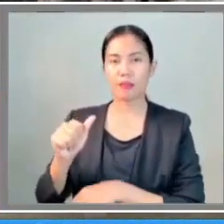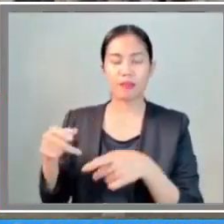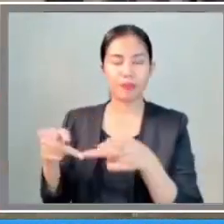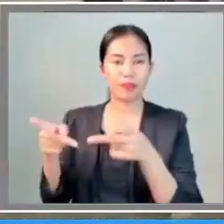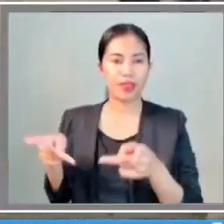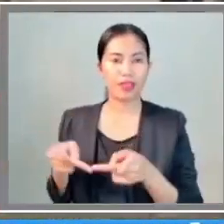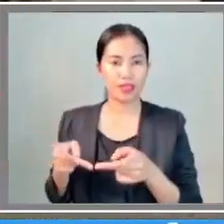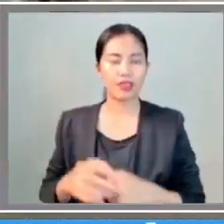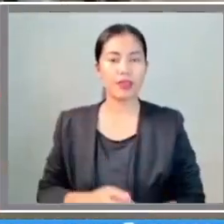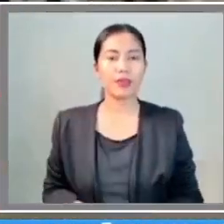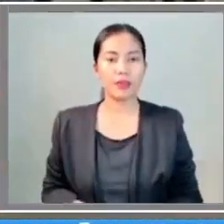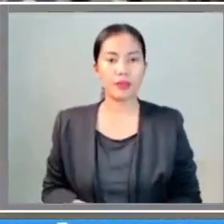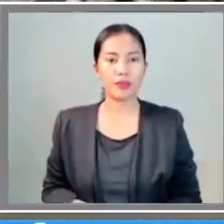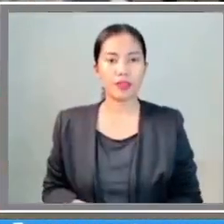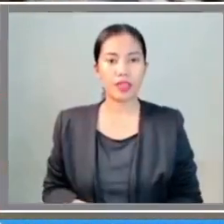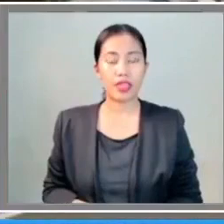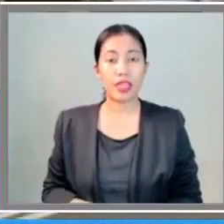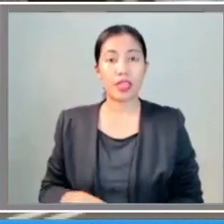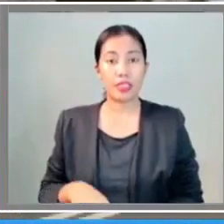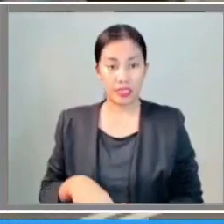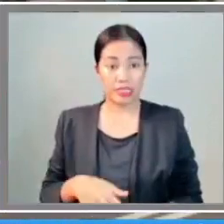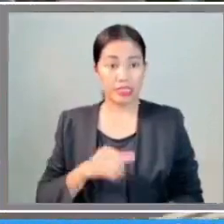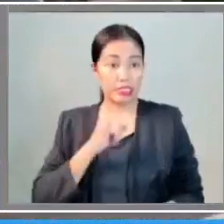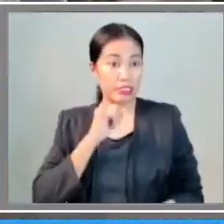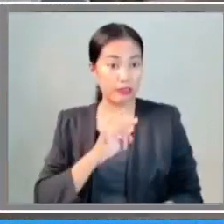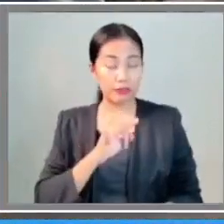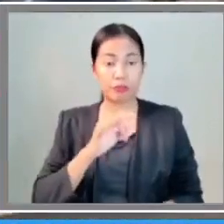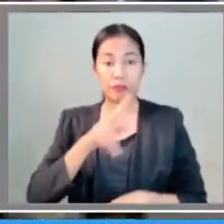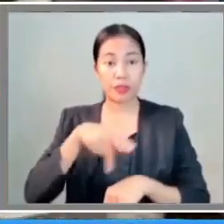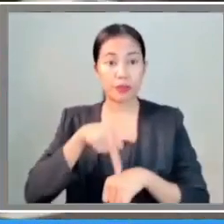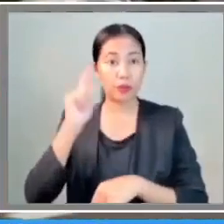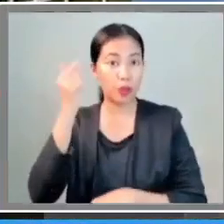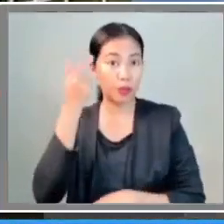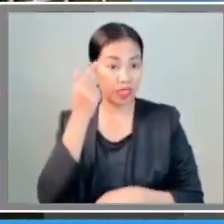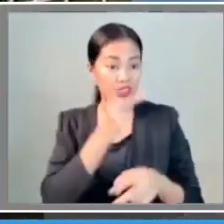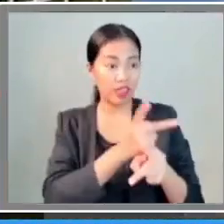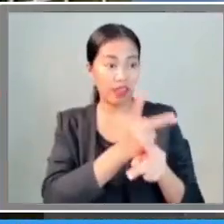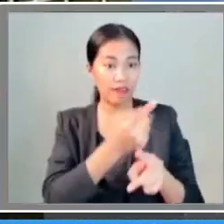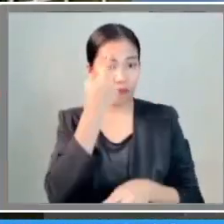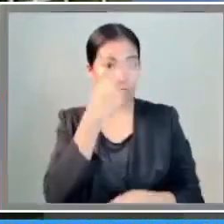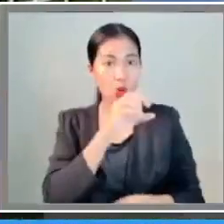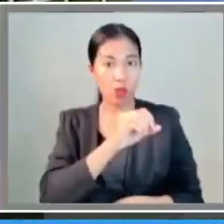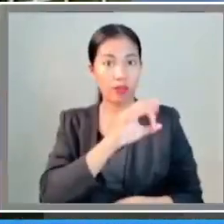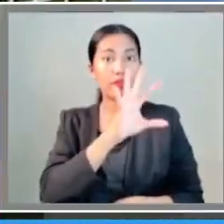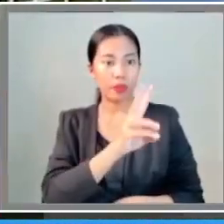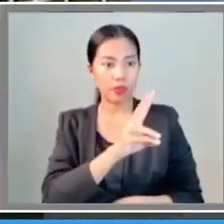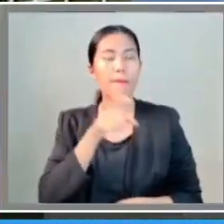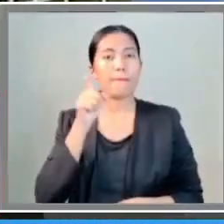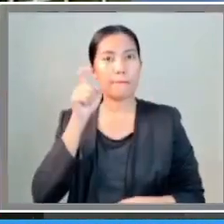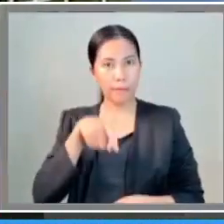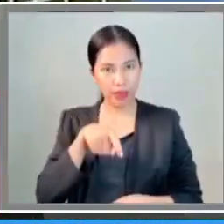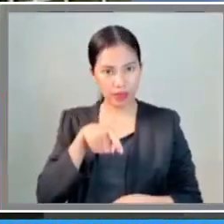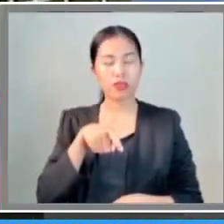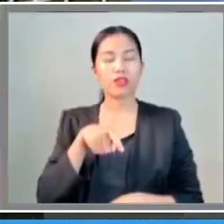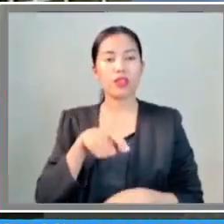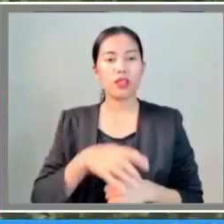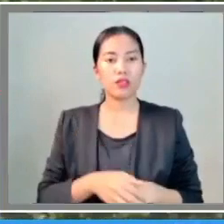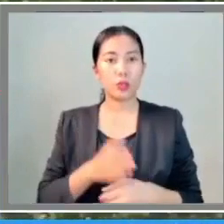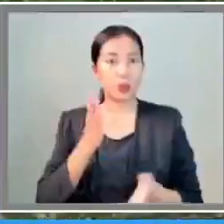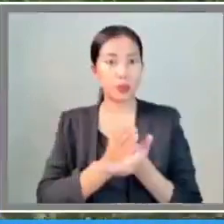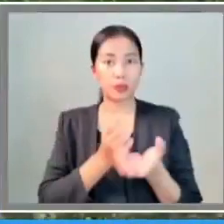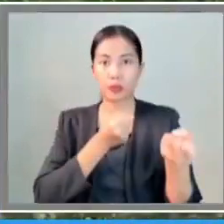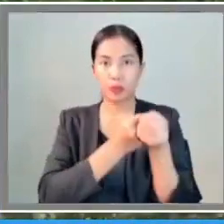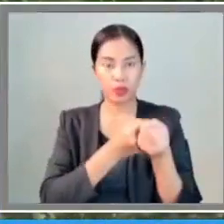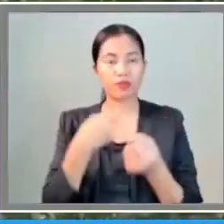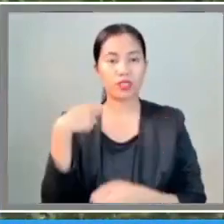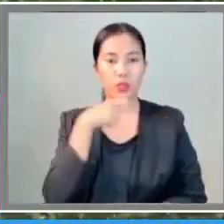kung nagmamalasakit ang Pilipinas sa ating mga overseas Filipino workers sa Taiwan. Para sa akbayan, pagbabanta ito